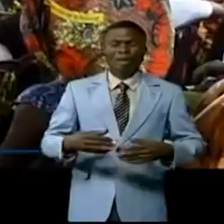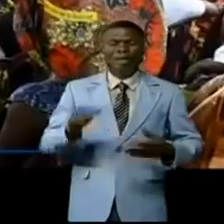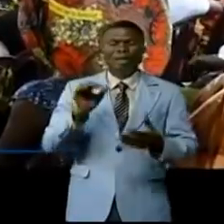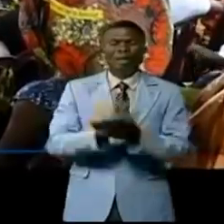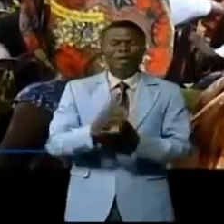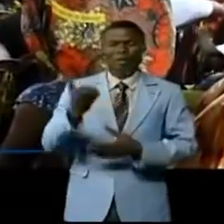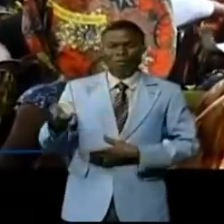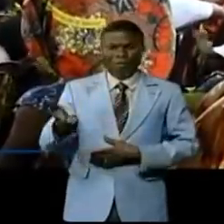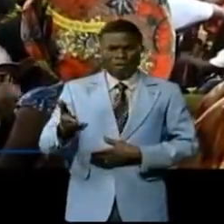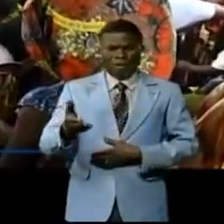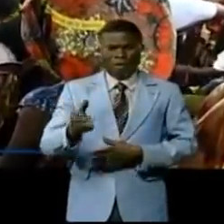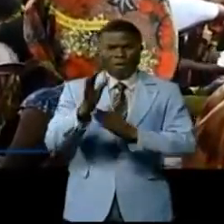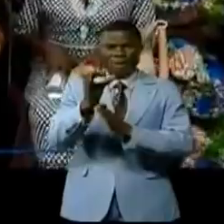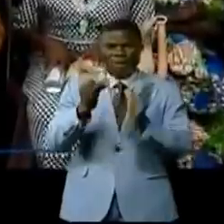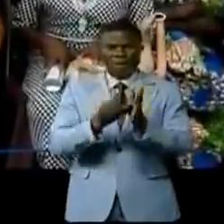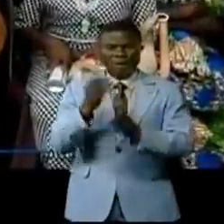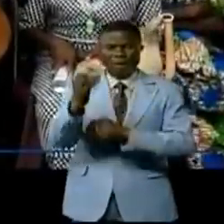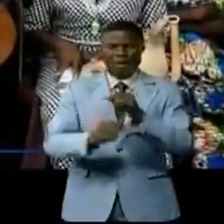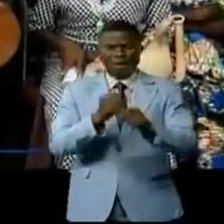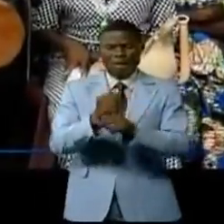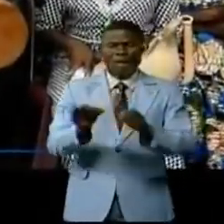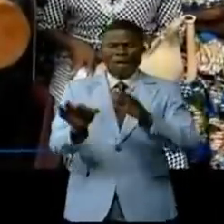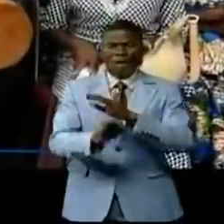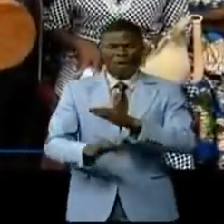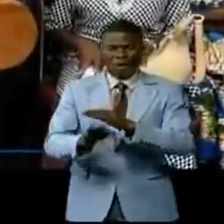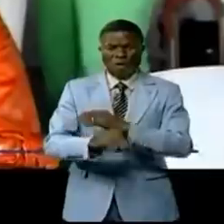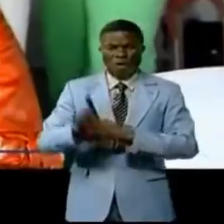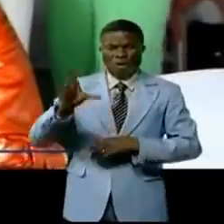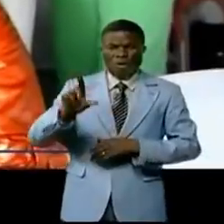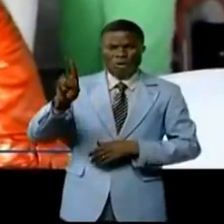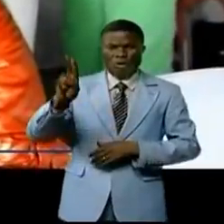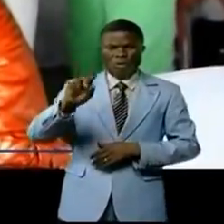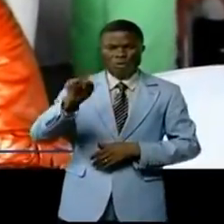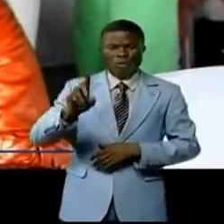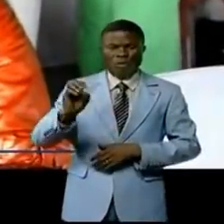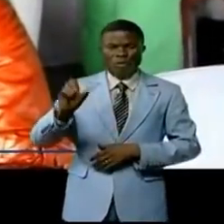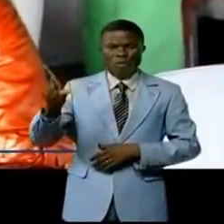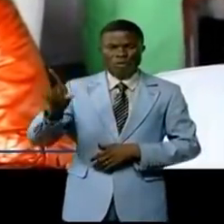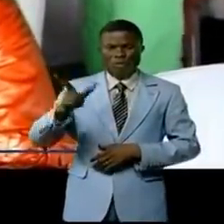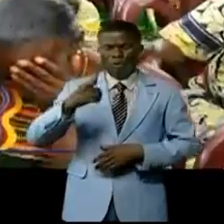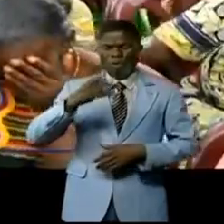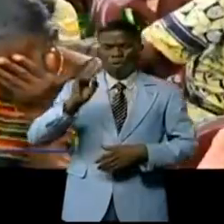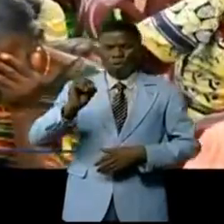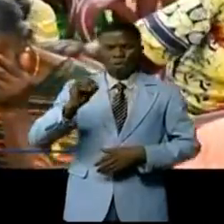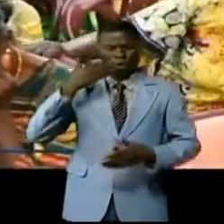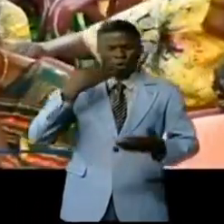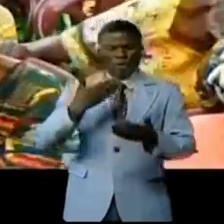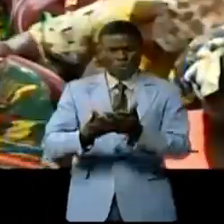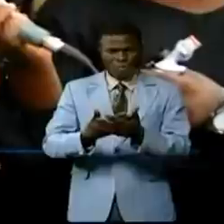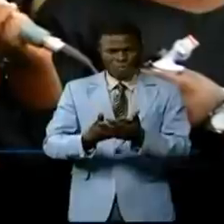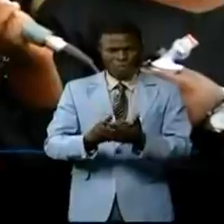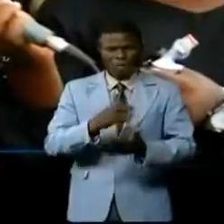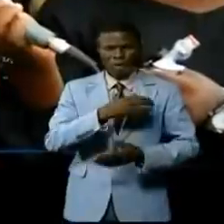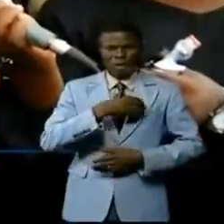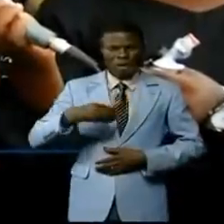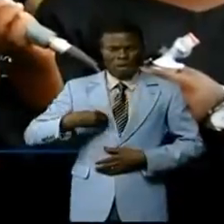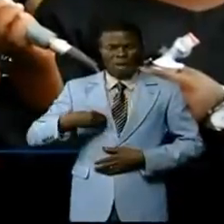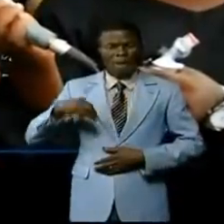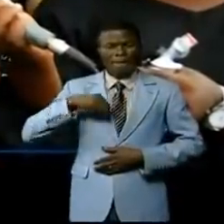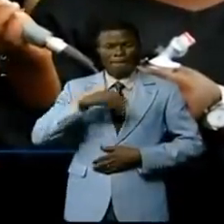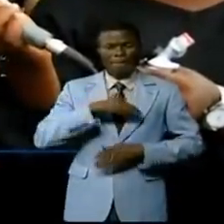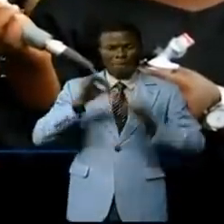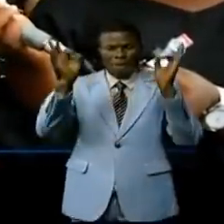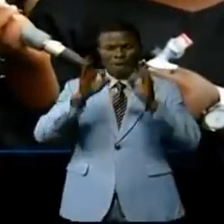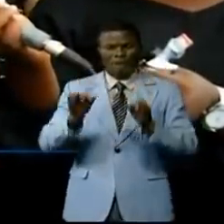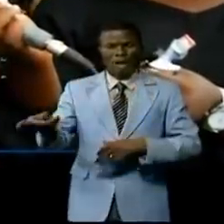dans le cadre du 17e anniversaire de la Fondation Luzolo Diambote. Mme Violette Ngwanza, membre de la Fédération FPI